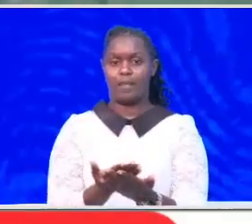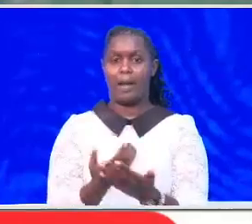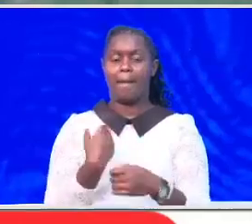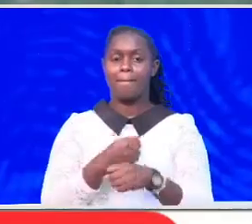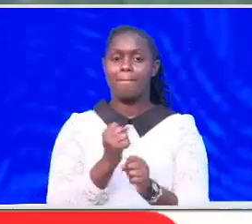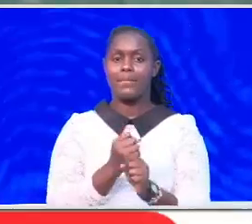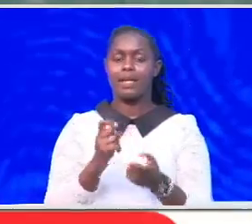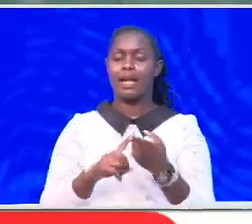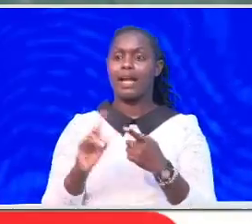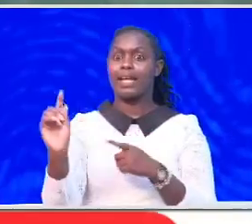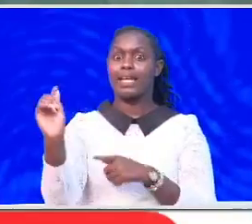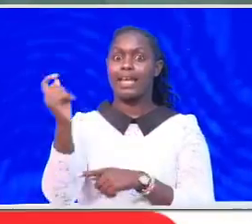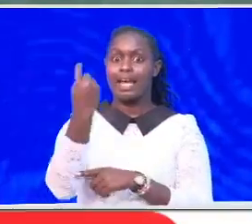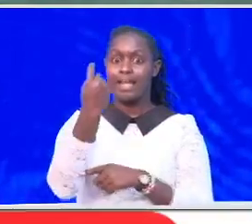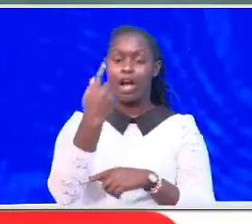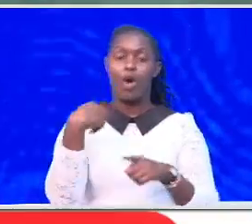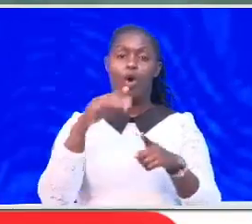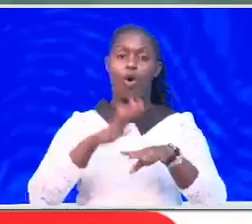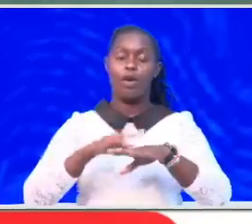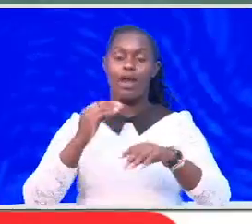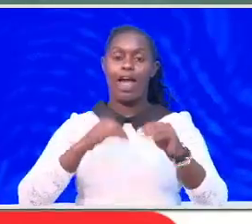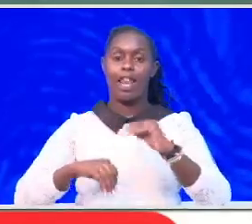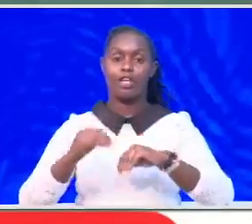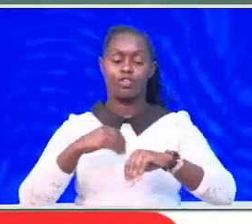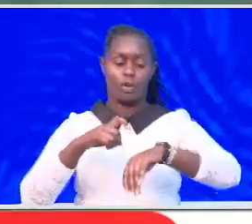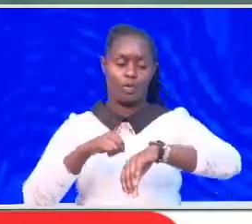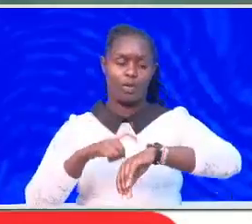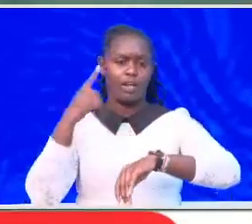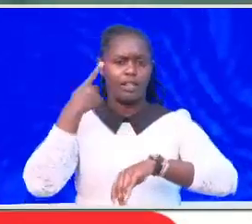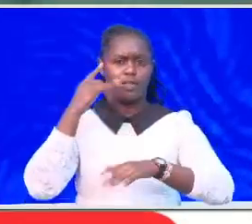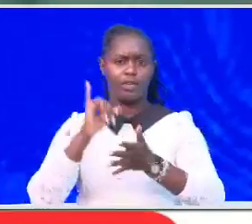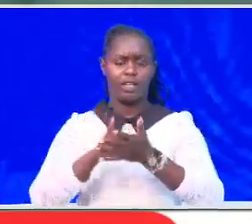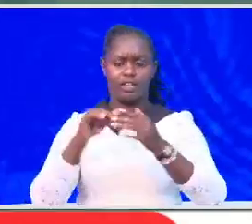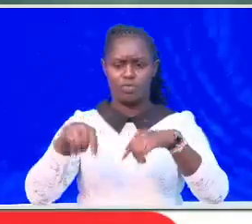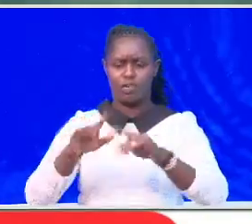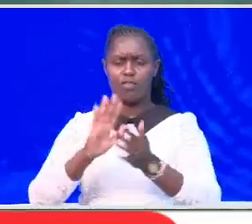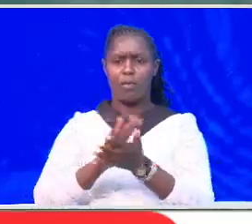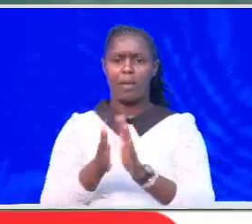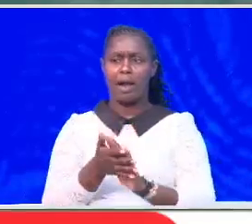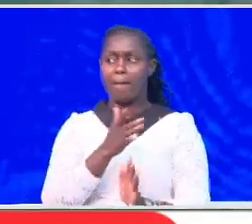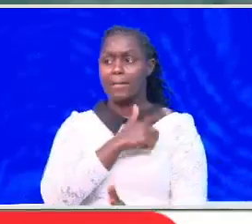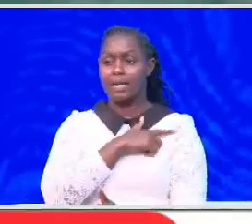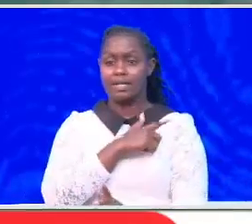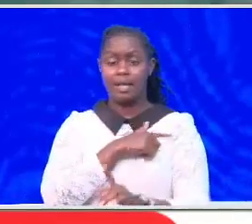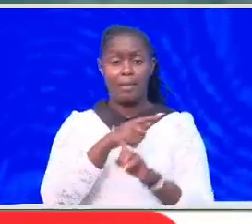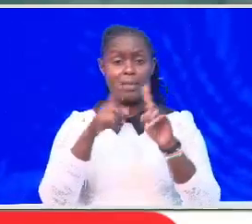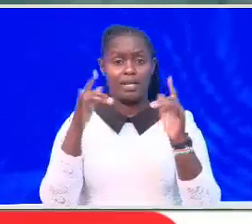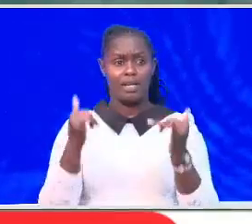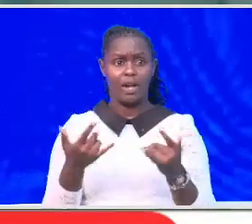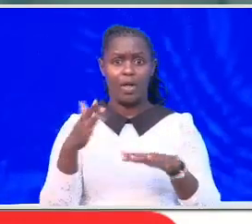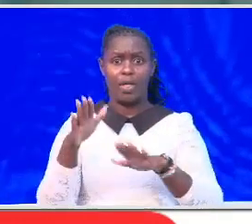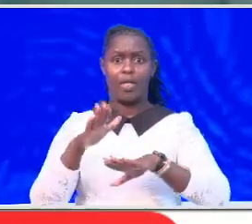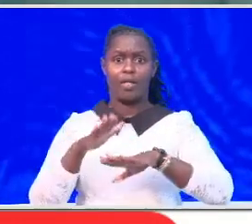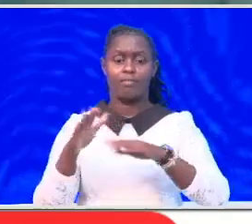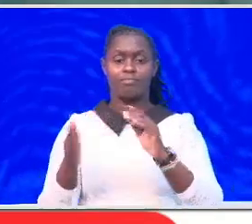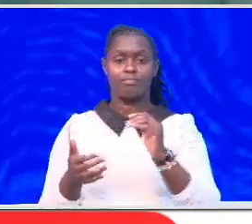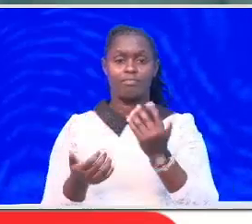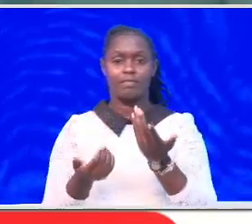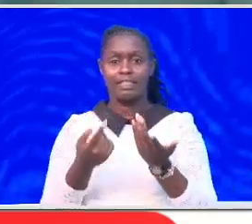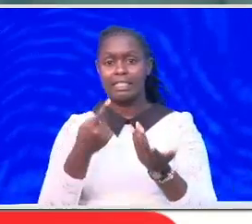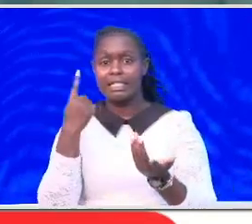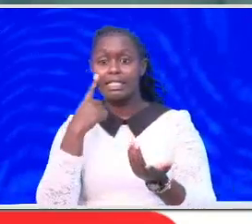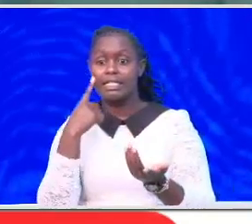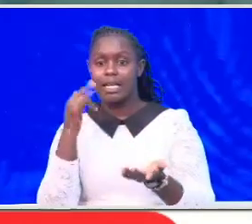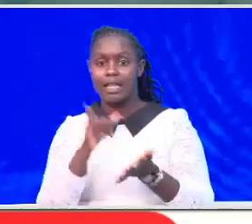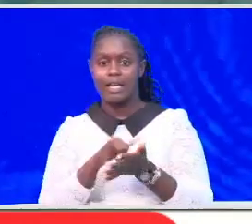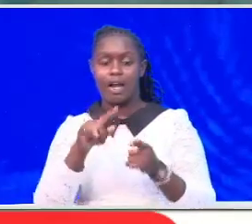ni kwa sababu walikuwa nafikiri ati wewe utakuwa mzembe. Sasa wamekimbia, wanaona the